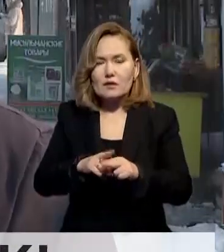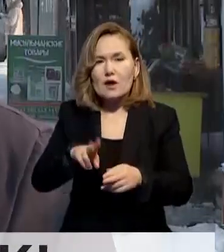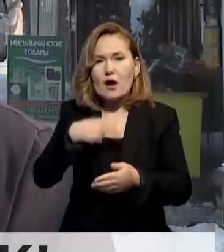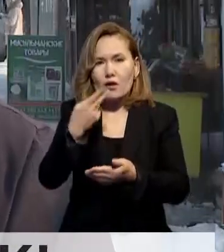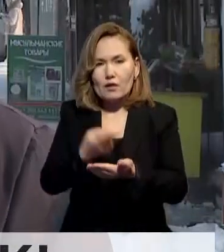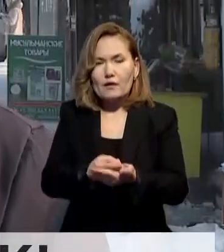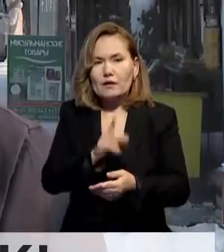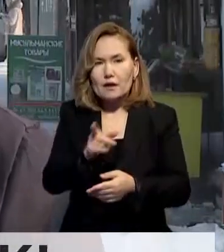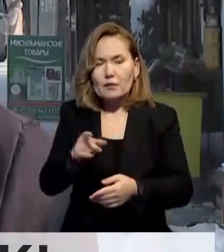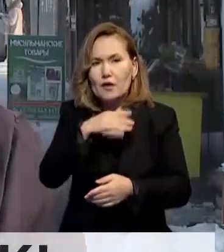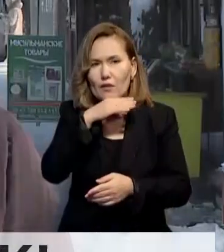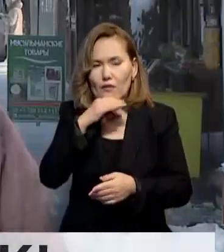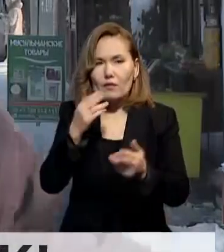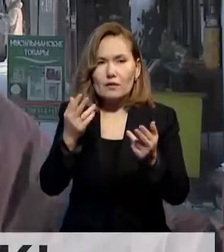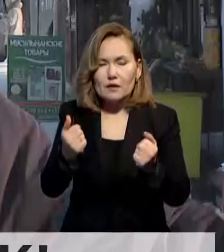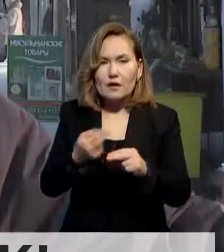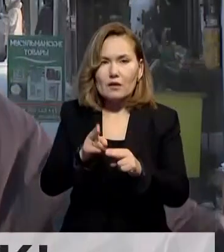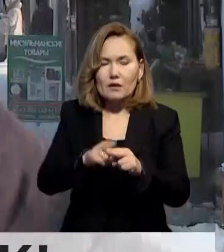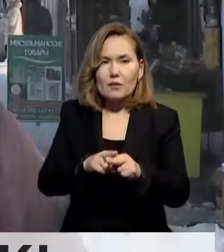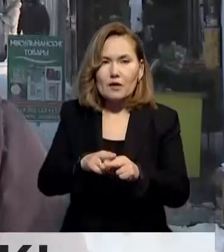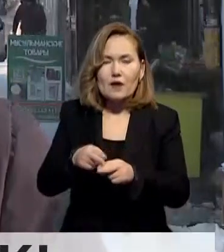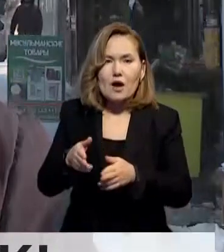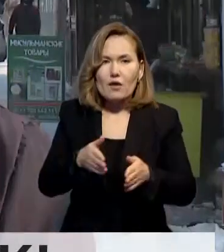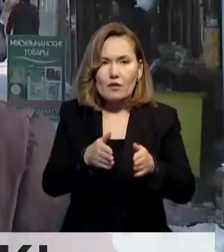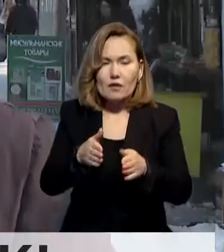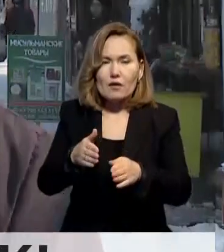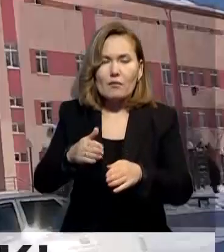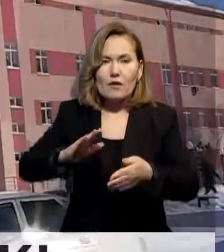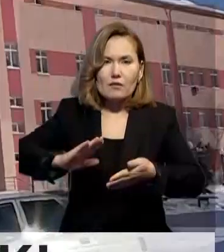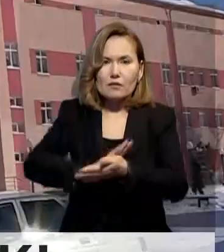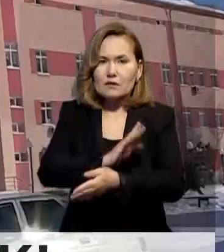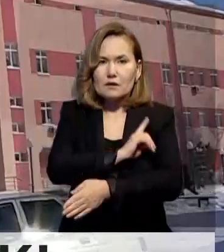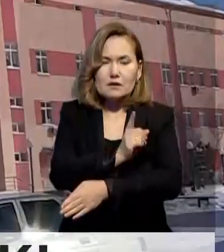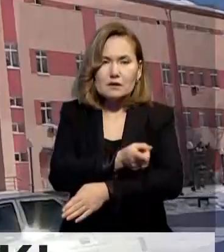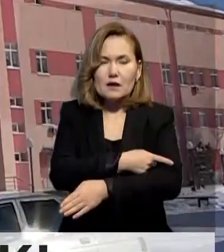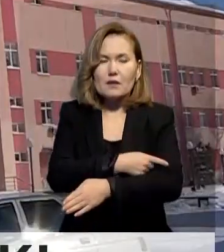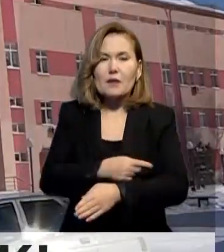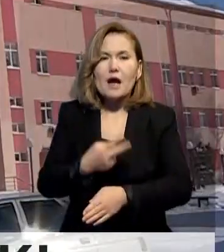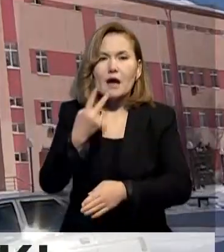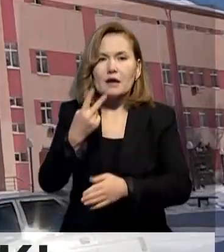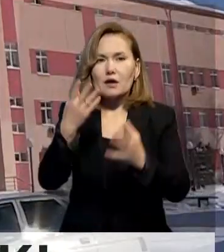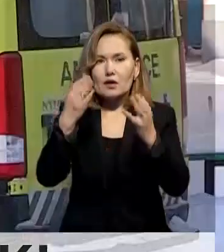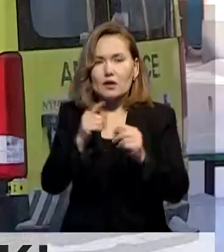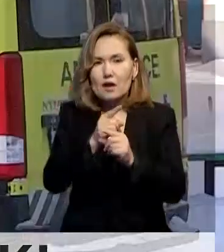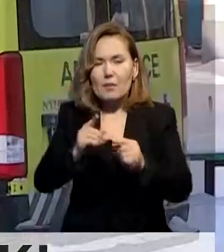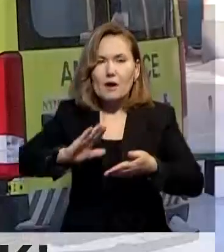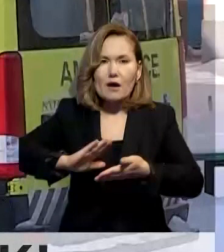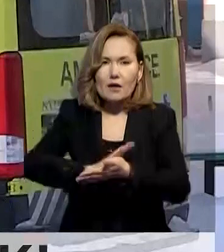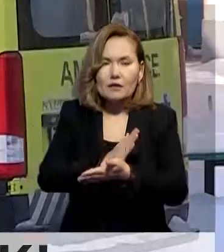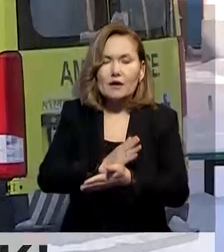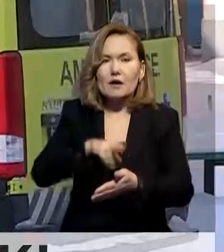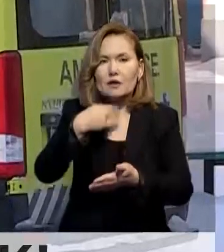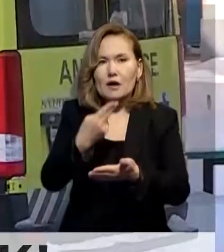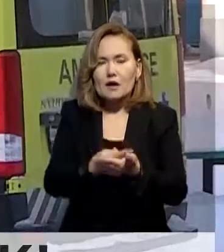неғып атқан. Бірақ анда көше көрініп тұр ғой, мұз екенін бәрі. Соңғы 2 тәулікте көктайғаққа жығылып, дәрігерлердің